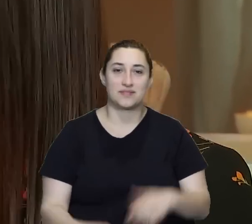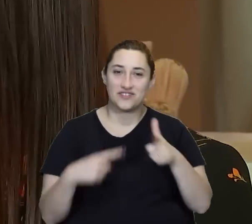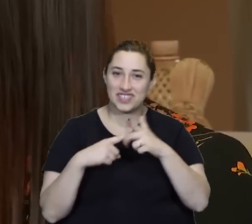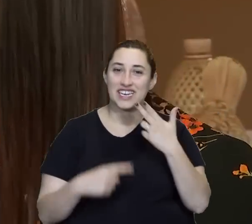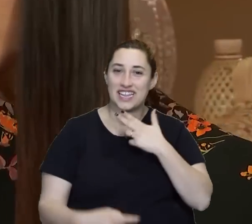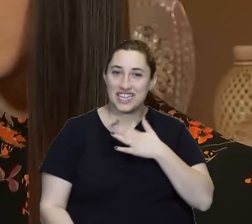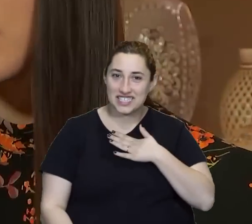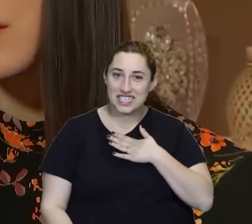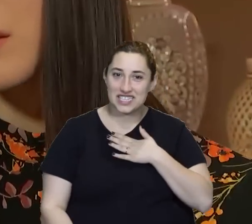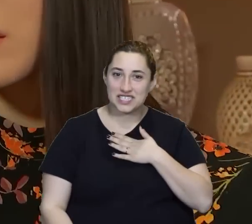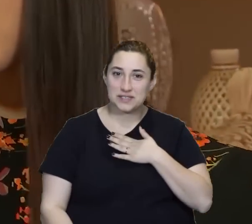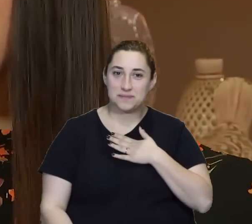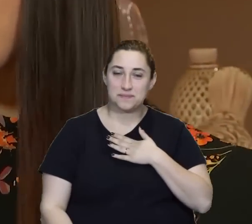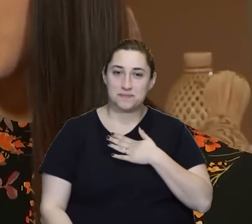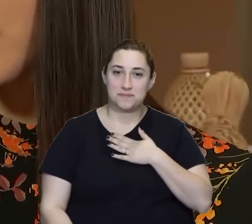Fikriye teyzeciğim,